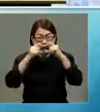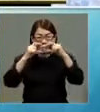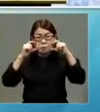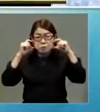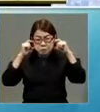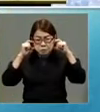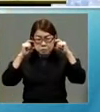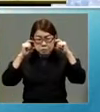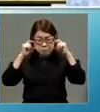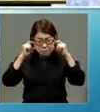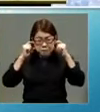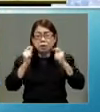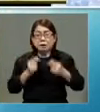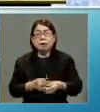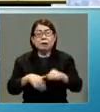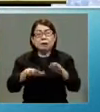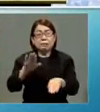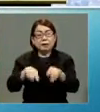กครั้งเนี่ย